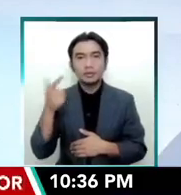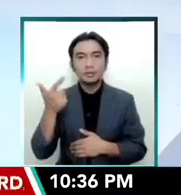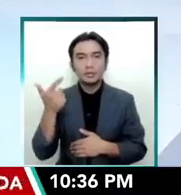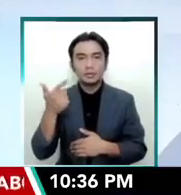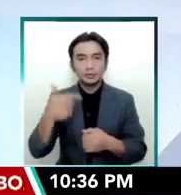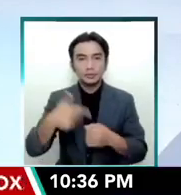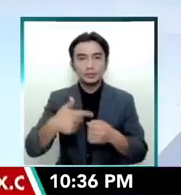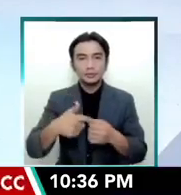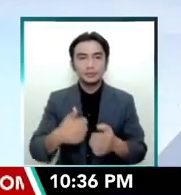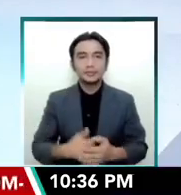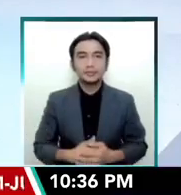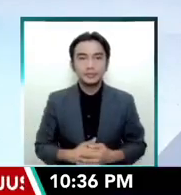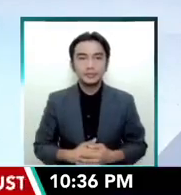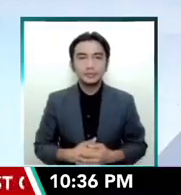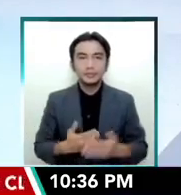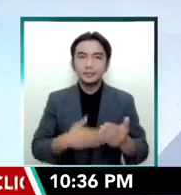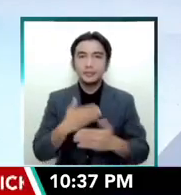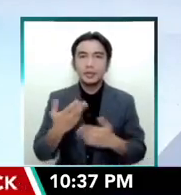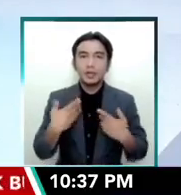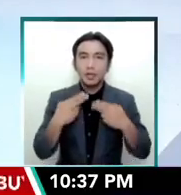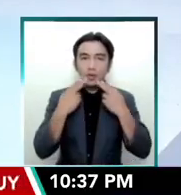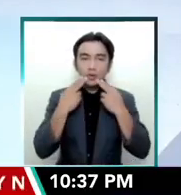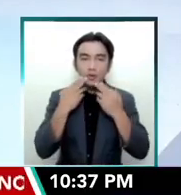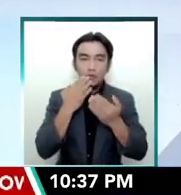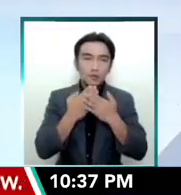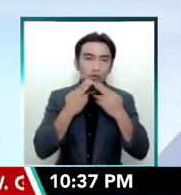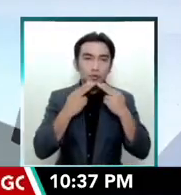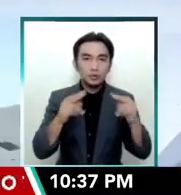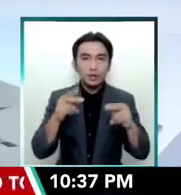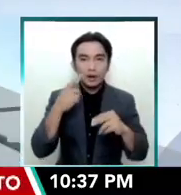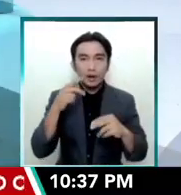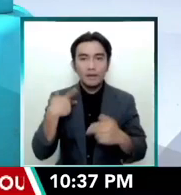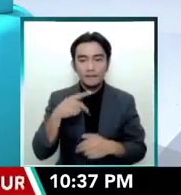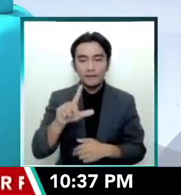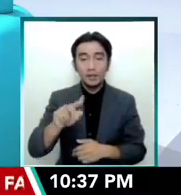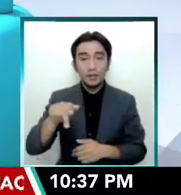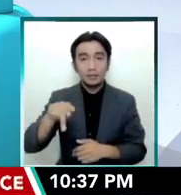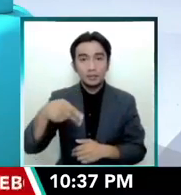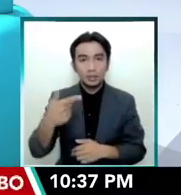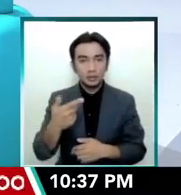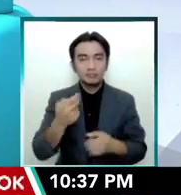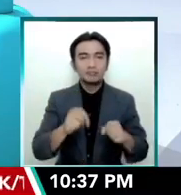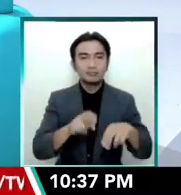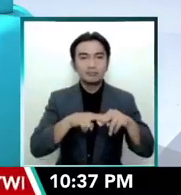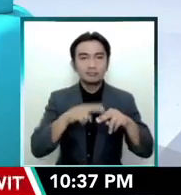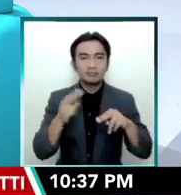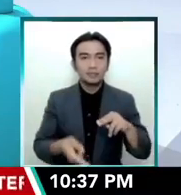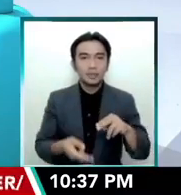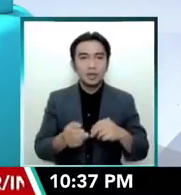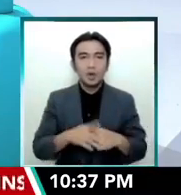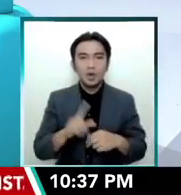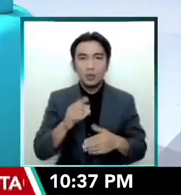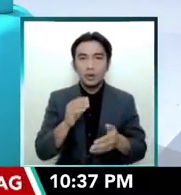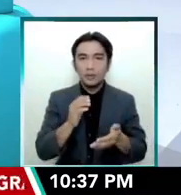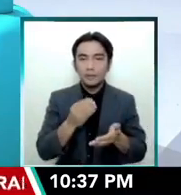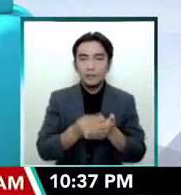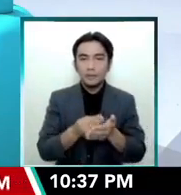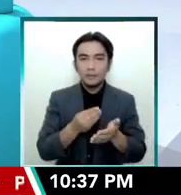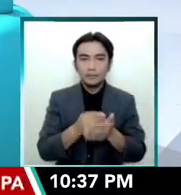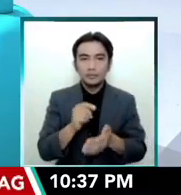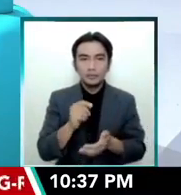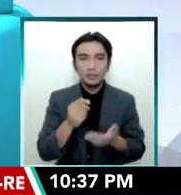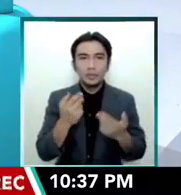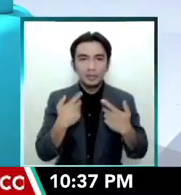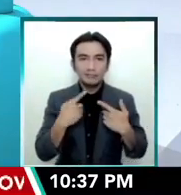Ang good news naman, may rollback sa presyo ng LPG. 9 pesos and 20 centavos ang bawas presyo sa kada litro ng